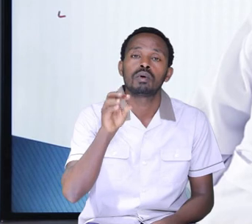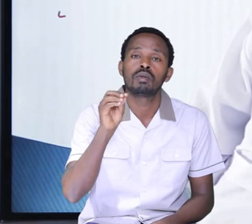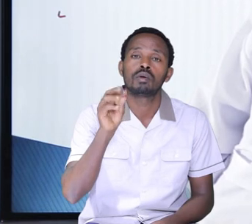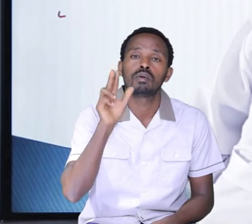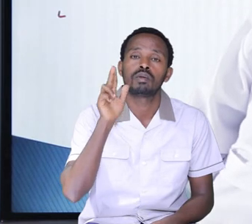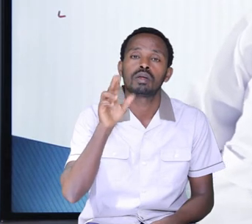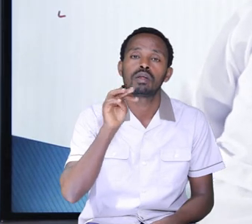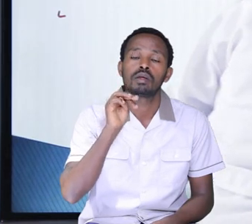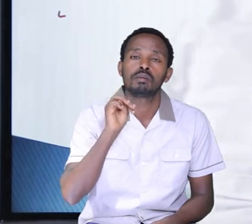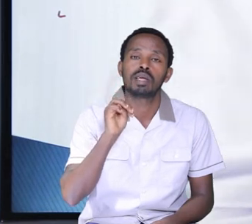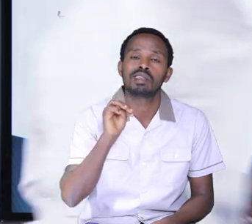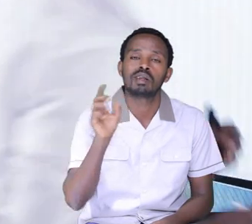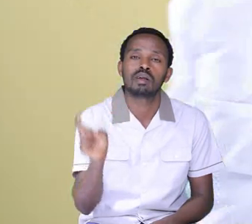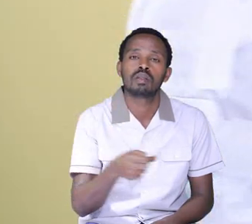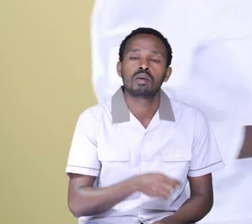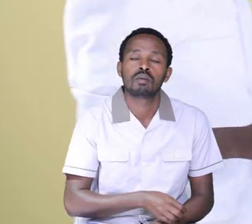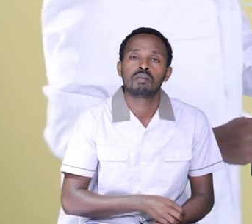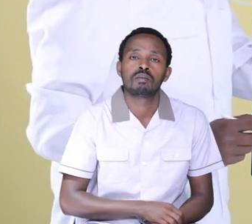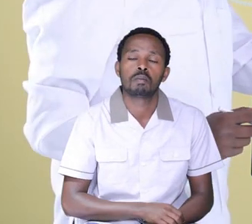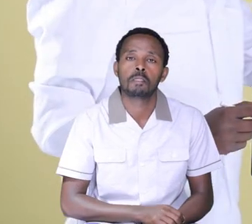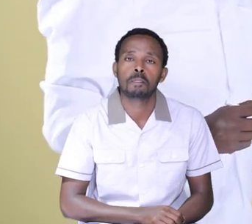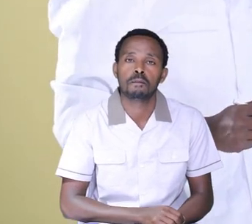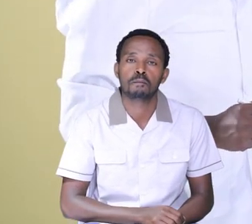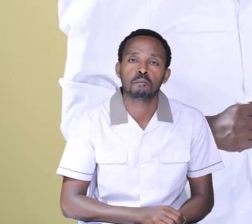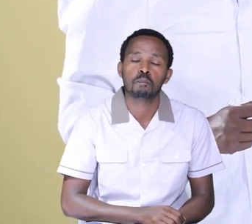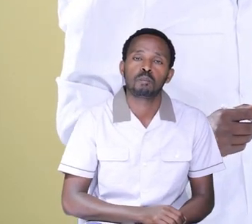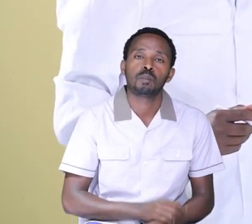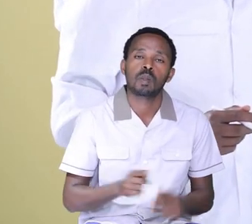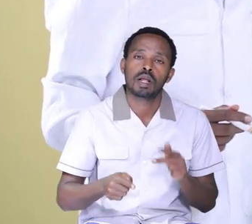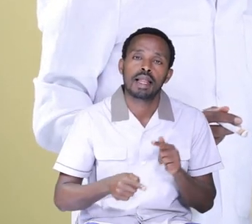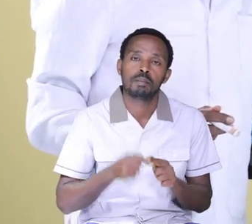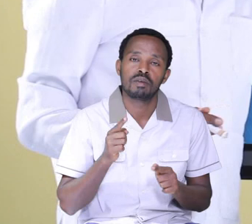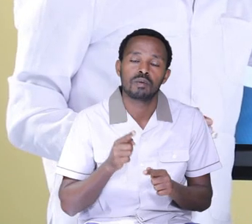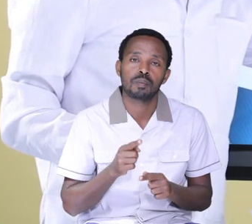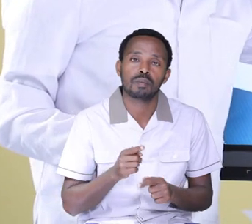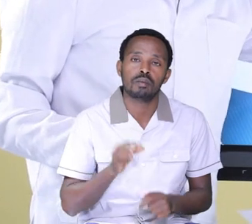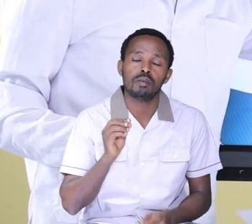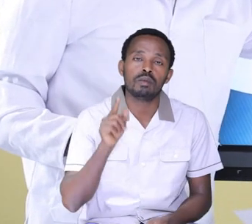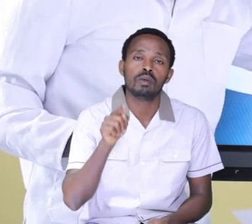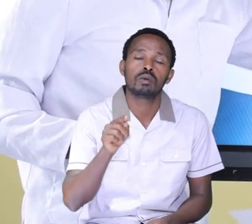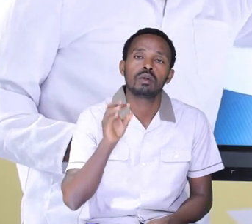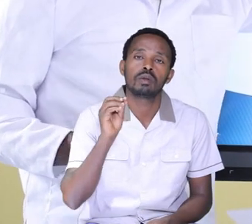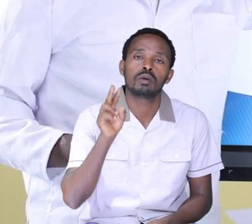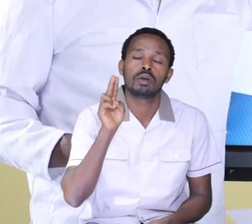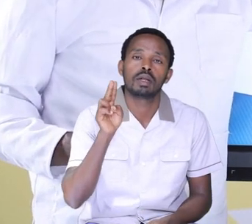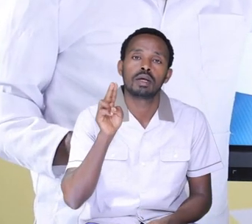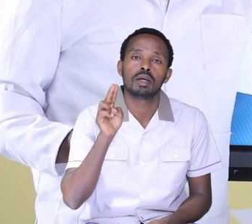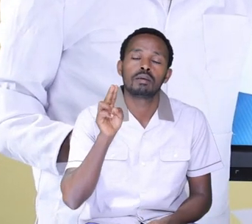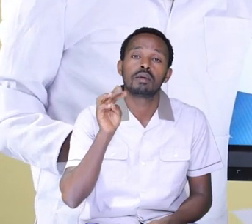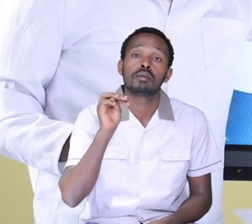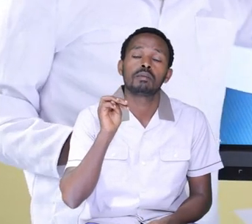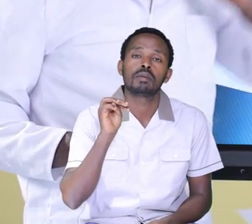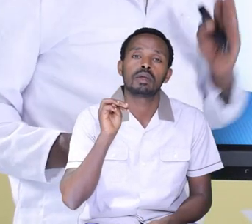0.03 meetira ta'a jechuudha. Akkuma kanaan kan lammaffaa 0.02 meetira dhufu haala